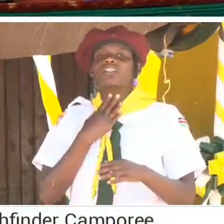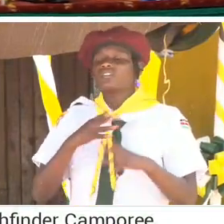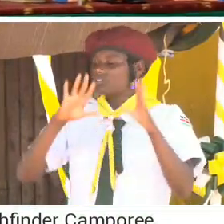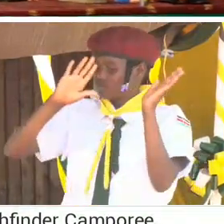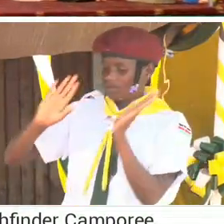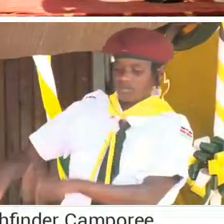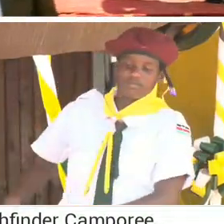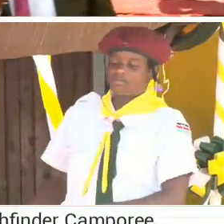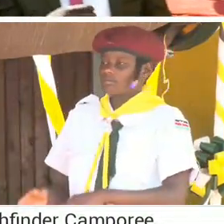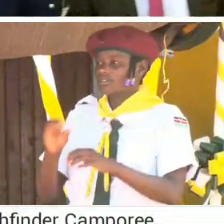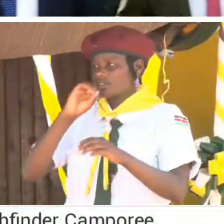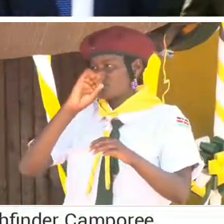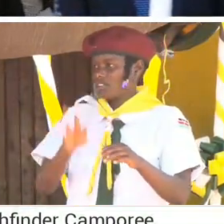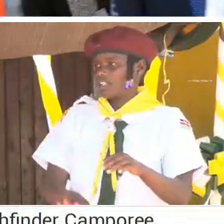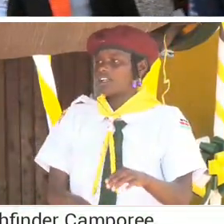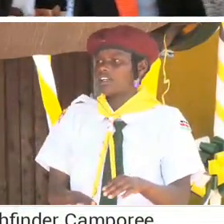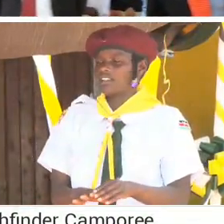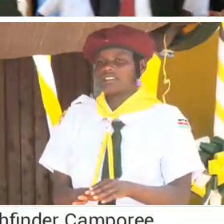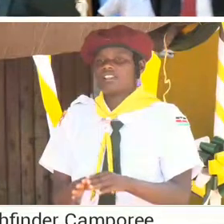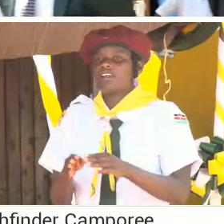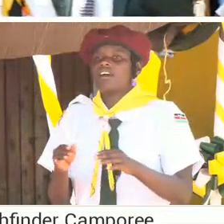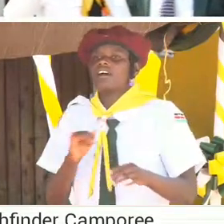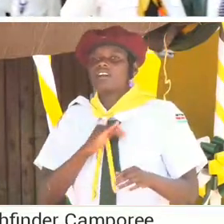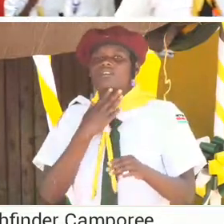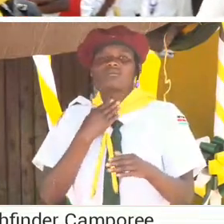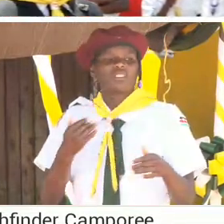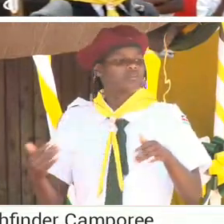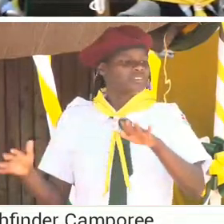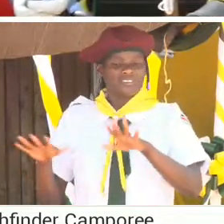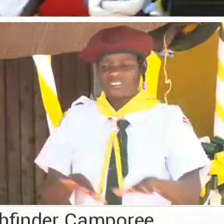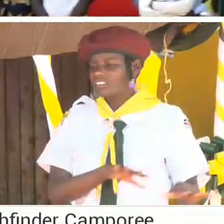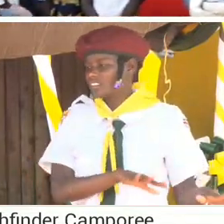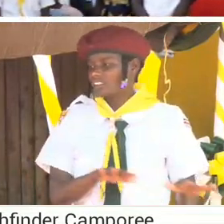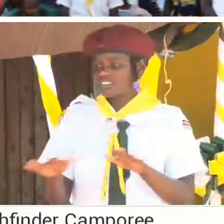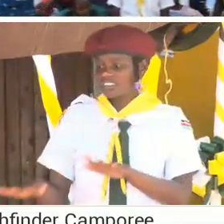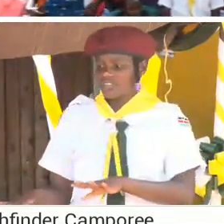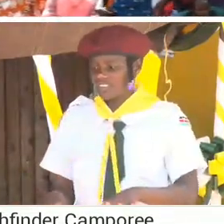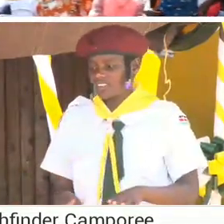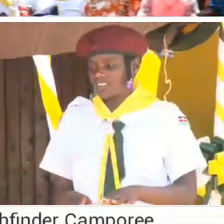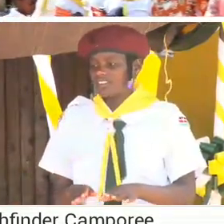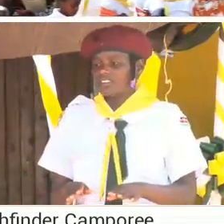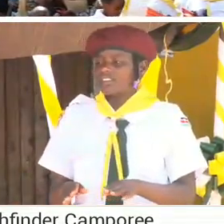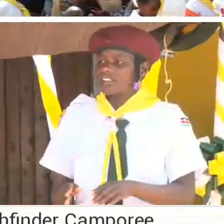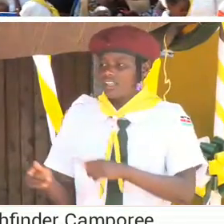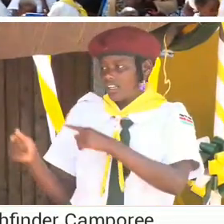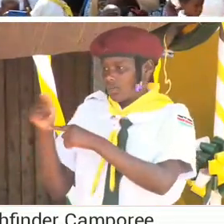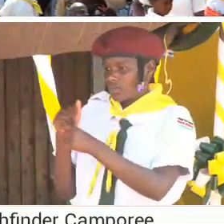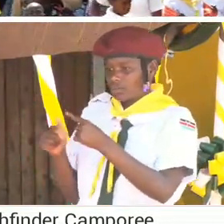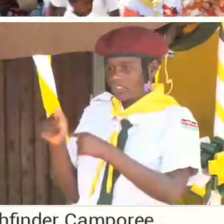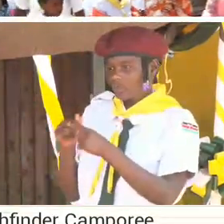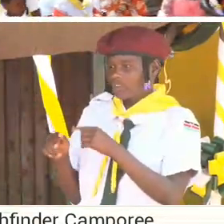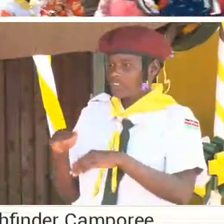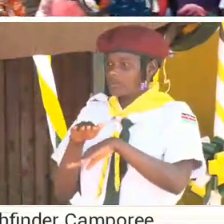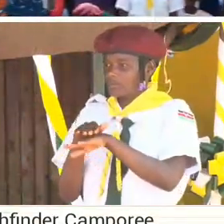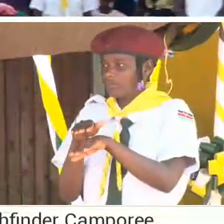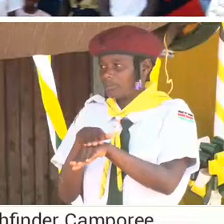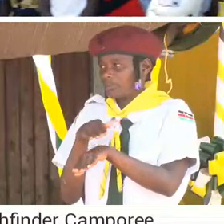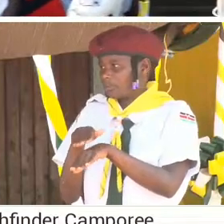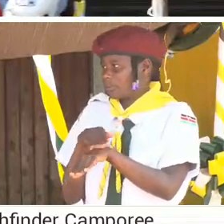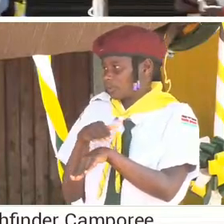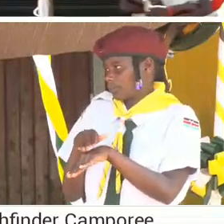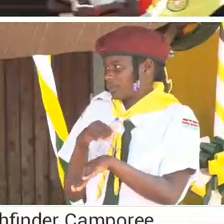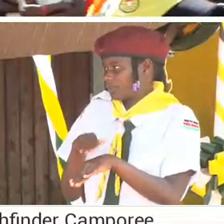hizi. Natamani niondokane na mapito ya zamani. Songa mbele. Piga hatua rafiki. Piga hatua dada, kaka, mama, piga hatua,